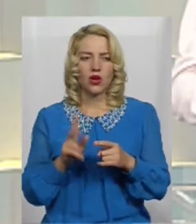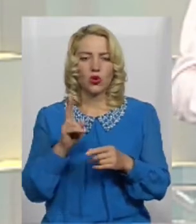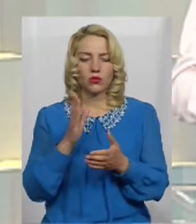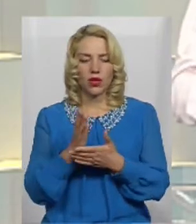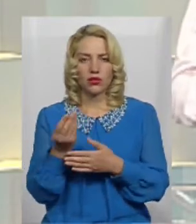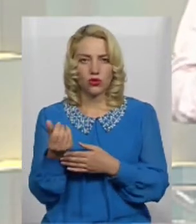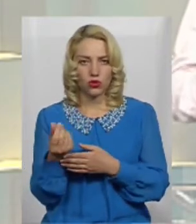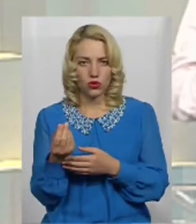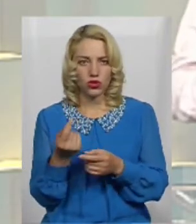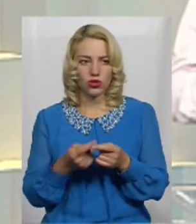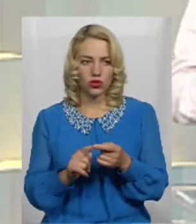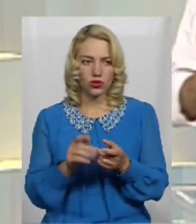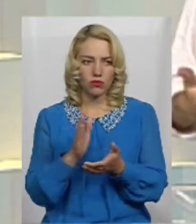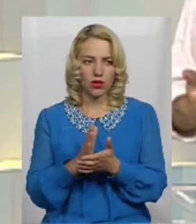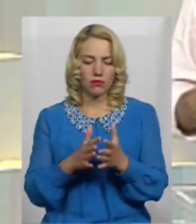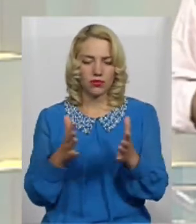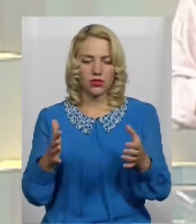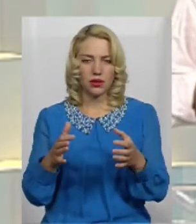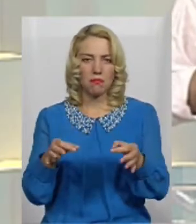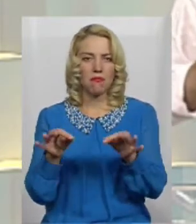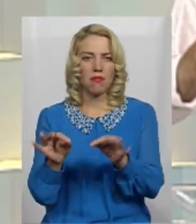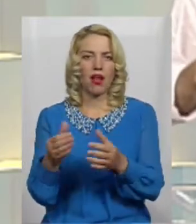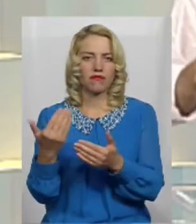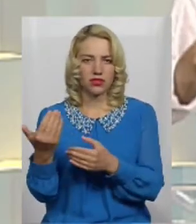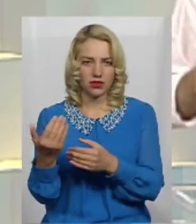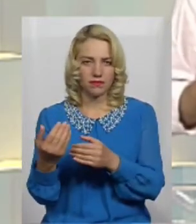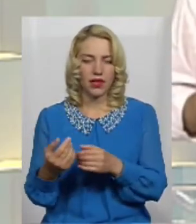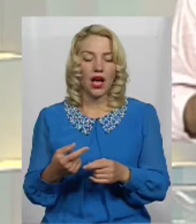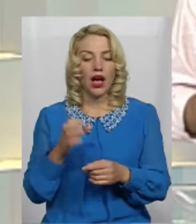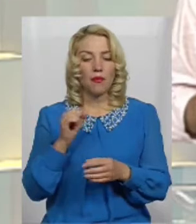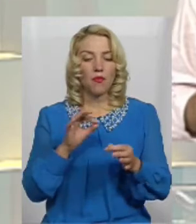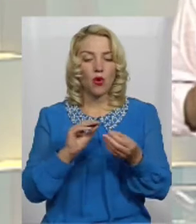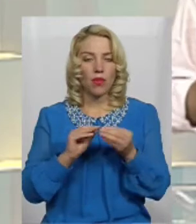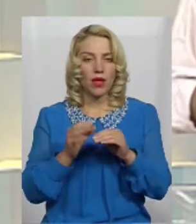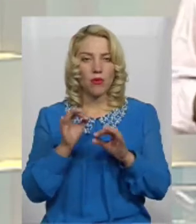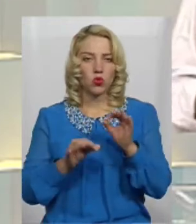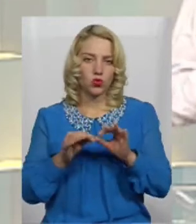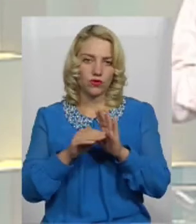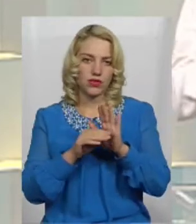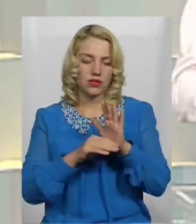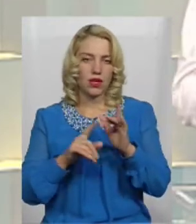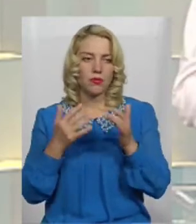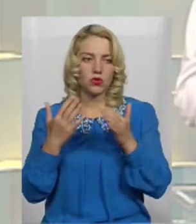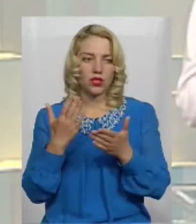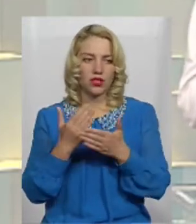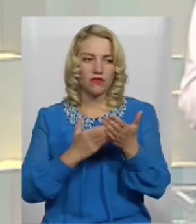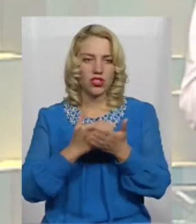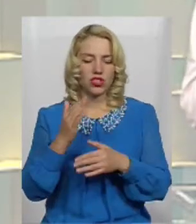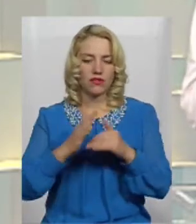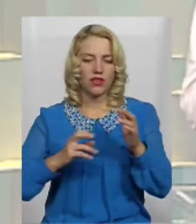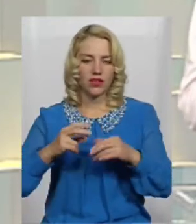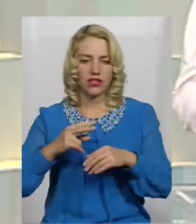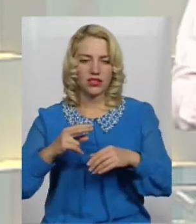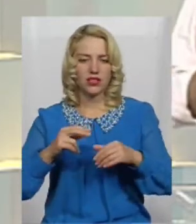хто має гроші, той має якби більше правди. Проблема в судовій системі, оскільки є Вища кваліфікаційна